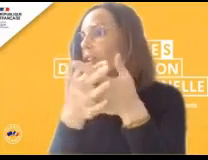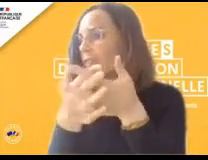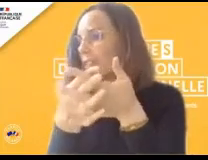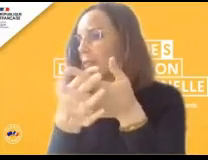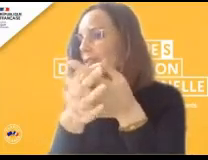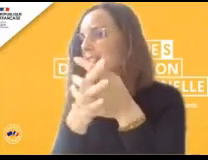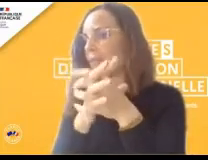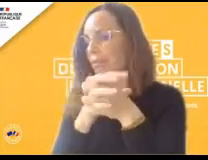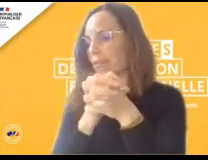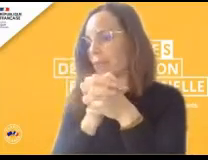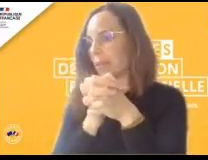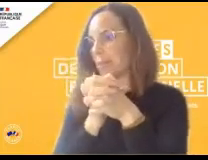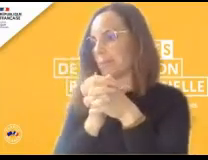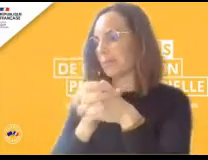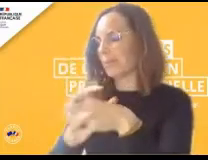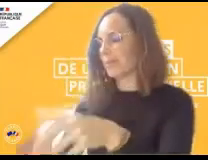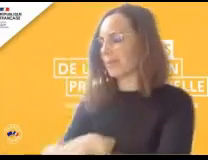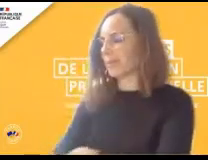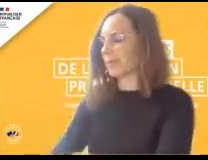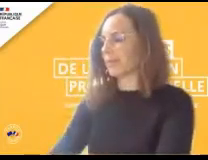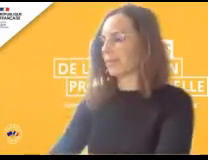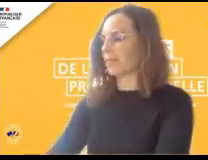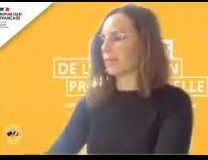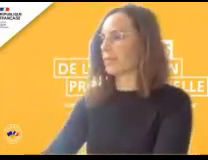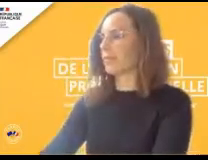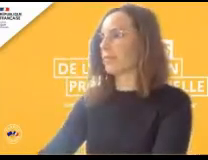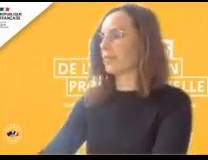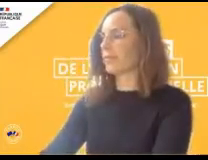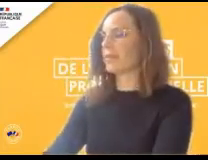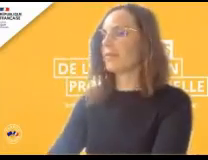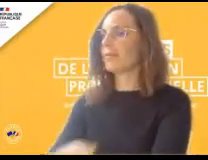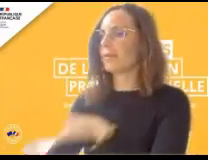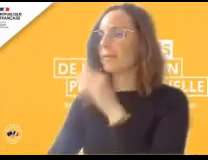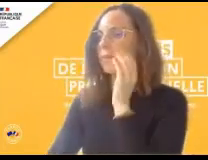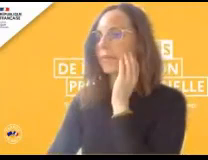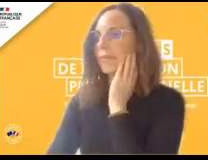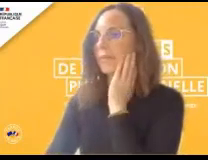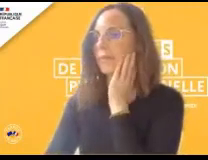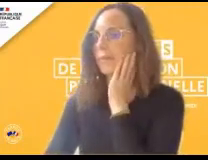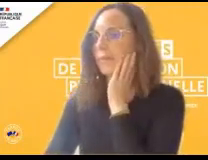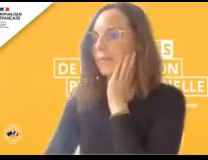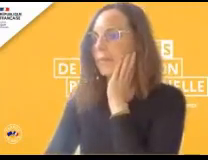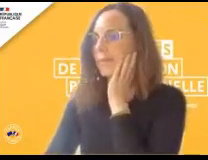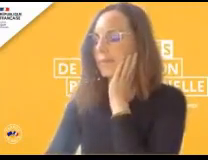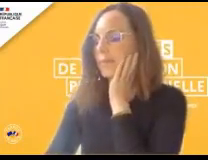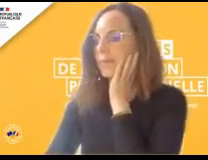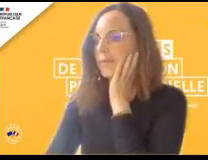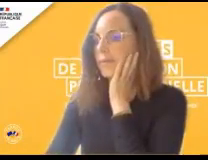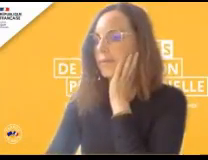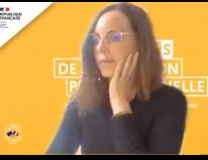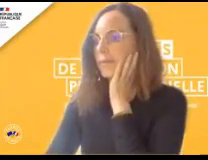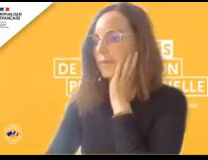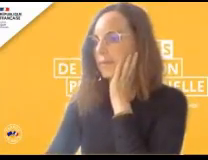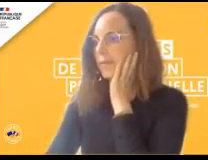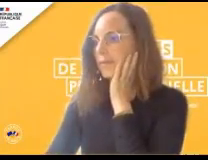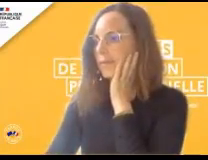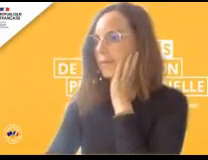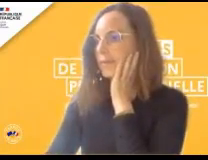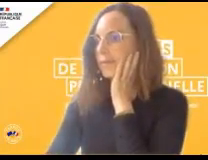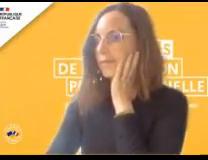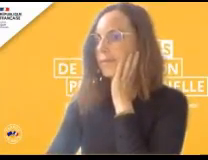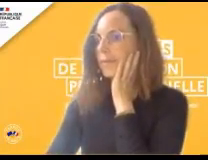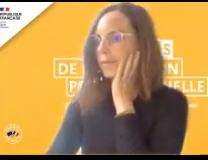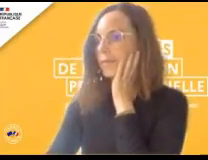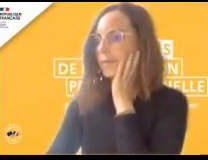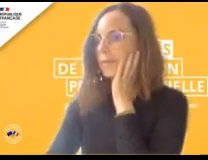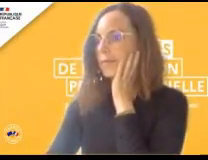aux différents dispositifs. En fait, il y a une question d'éligibilité, il y a également des questions où ces salariés sont peut-être déjà en